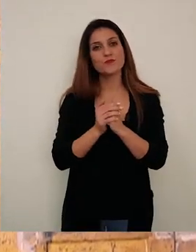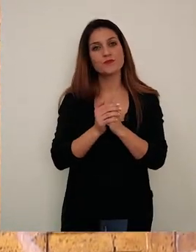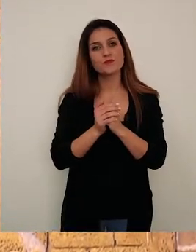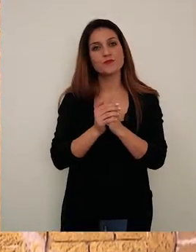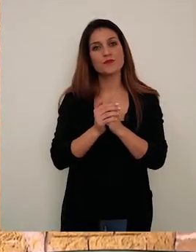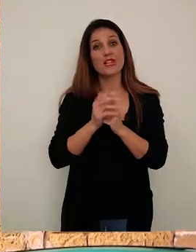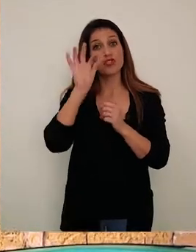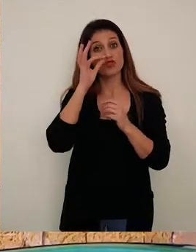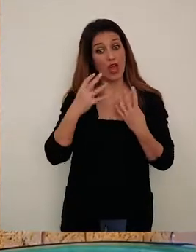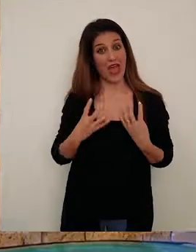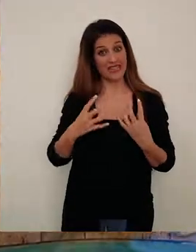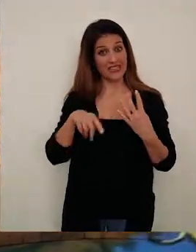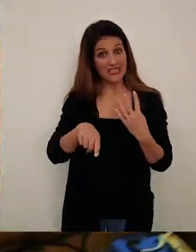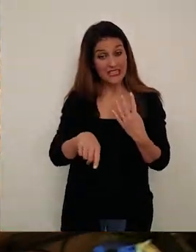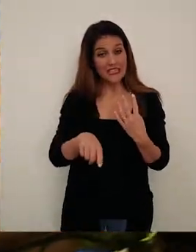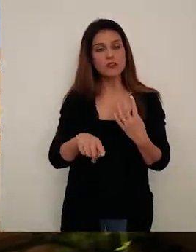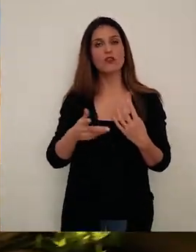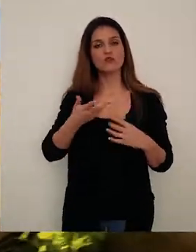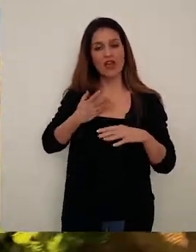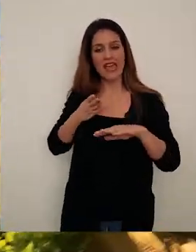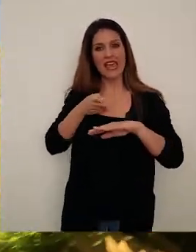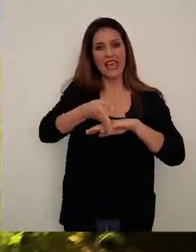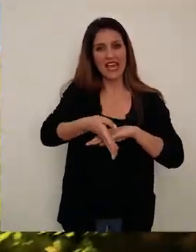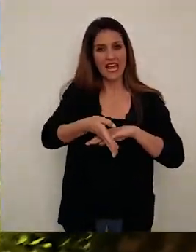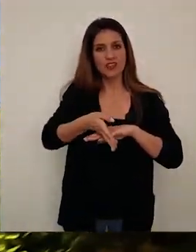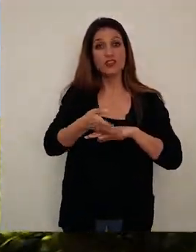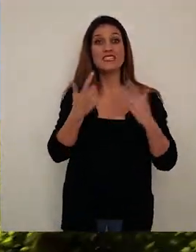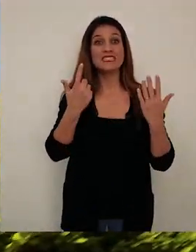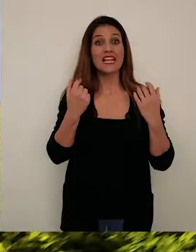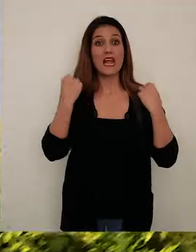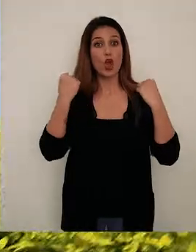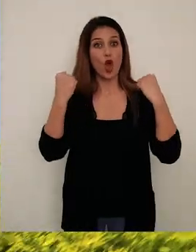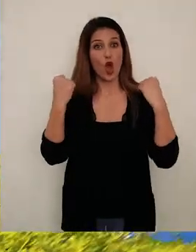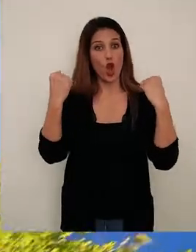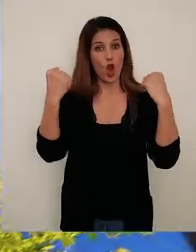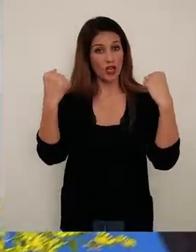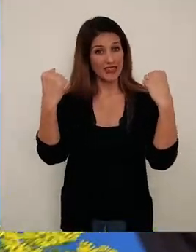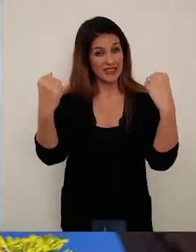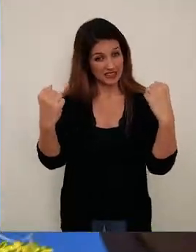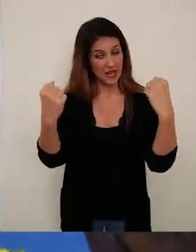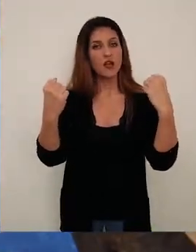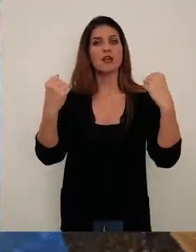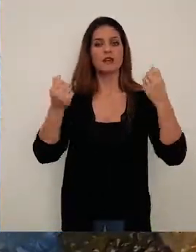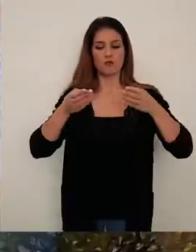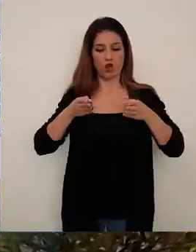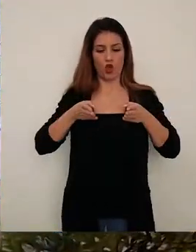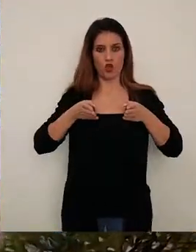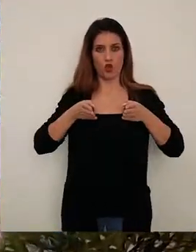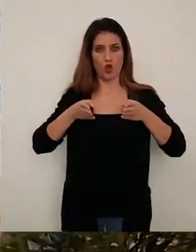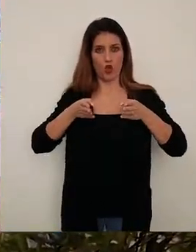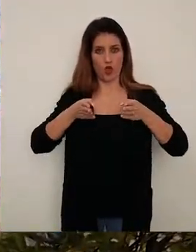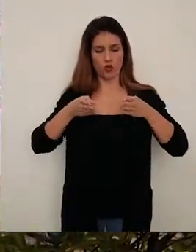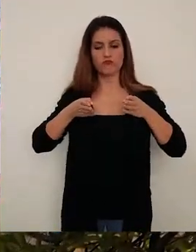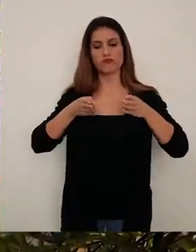Il giardino è caratterizzato da un ingresso in cui sette colonne per lato fanno da guardiano al corridoio che conduce verso il